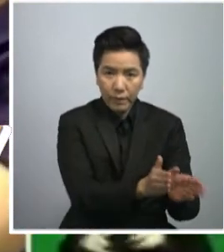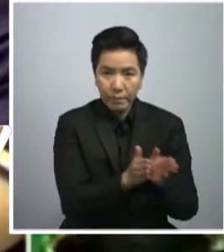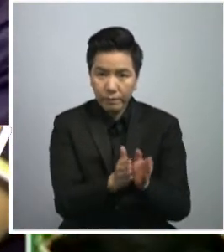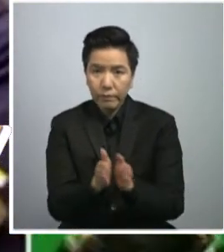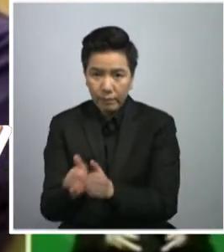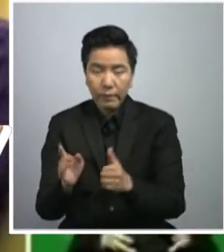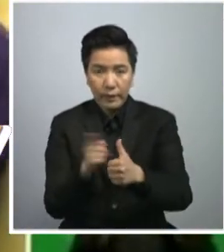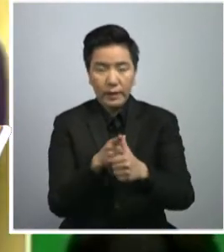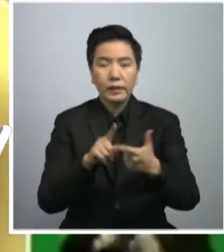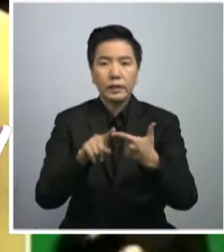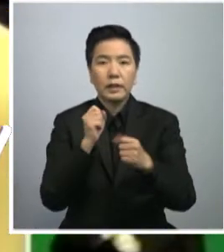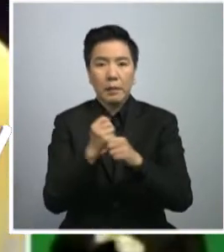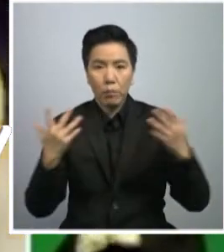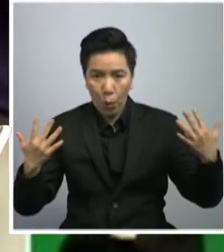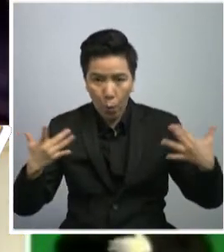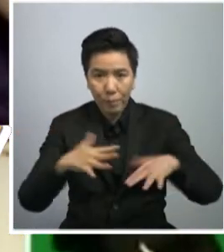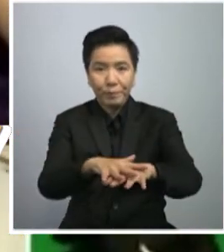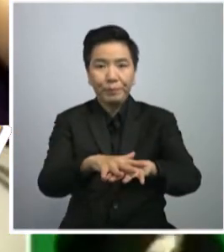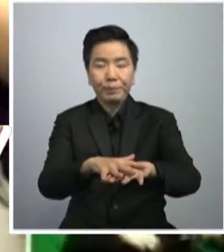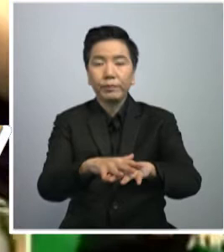ให้ผู้รับผิดชอบปฏิบัติตามแนวทางปฏิบัติหน้าที่ให้แต่ละด้านข้อ2ให้มีการบูรณาการและการประสานงานความ